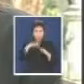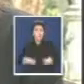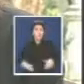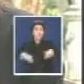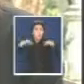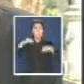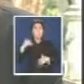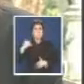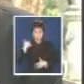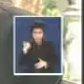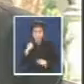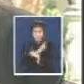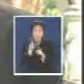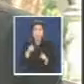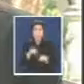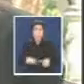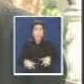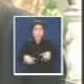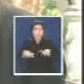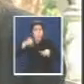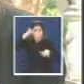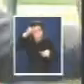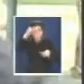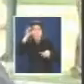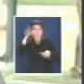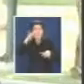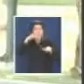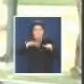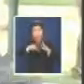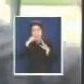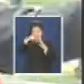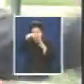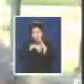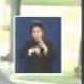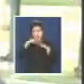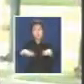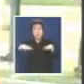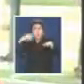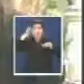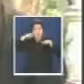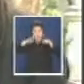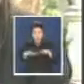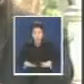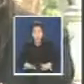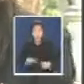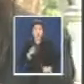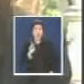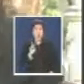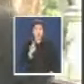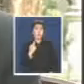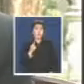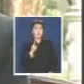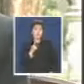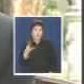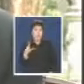แต่จะไม่ให้ท่วมขังน้อยที่สุดคือระบายให้เร็วที่สุดลงทะเลให้เร็วที่สุด ค่ะต้องกลับเรียนว่าน้ำปริมาณ 20,000 ล้านนะคะ